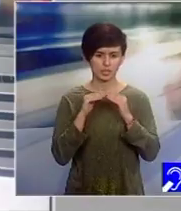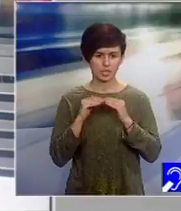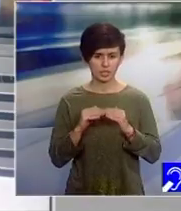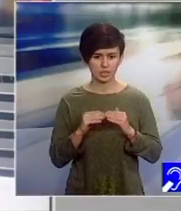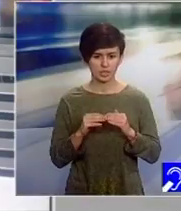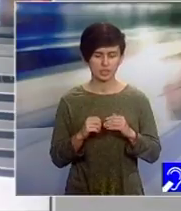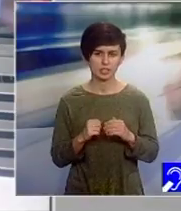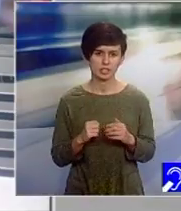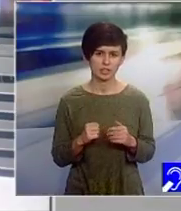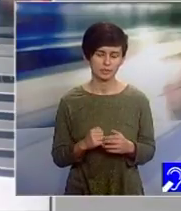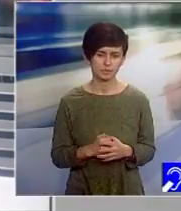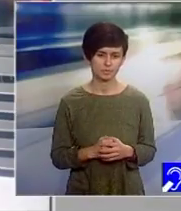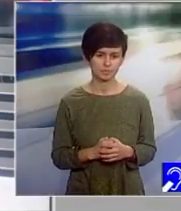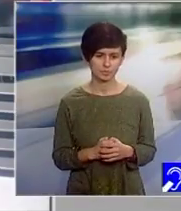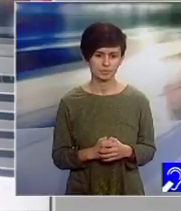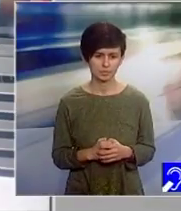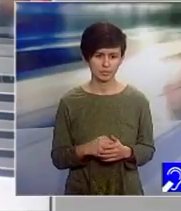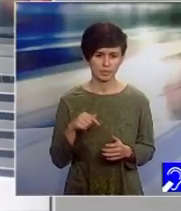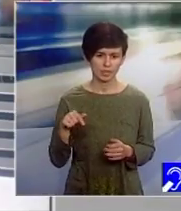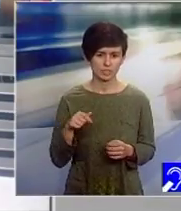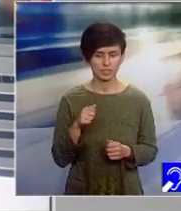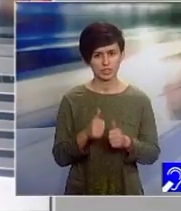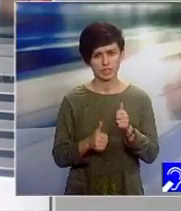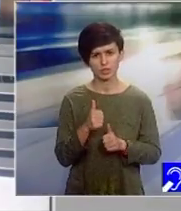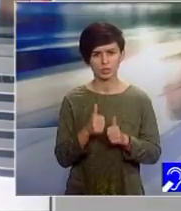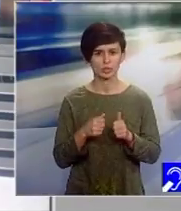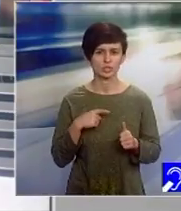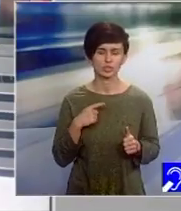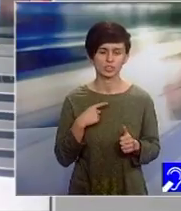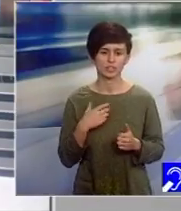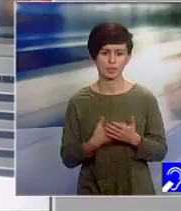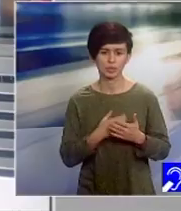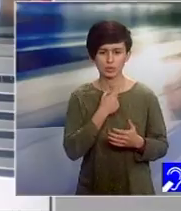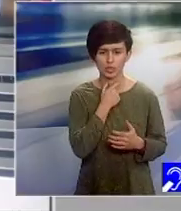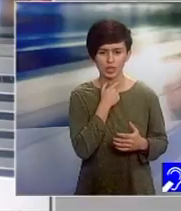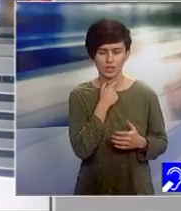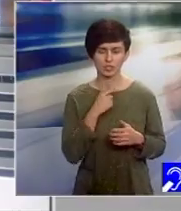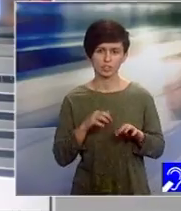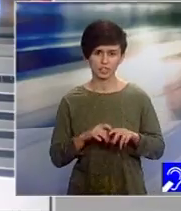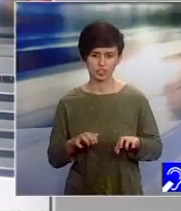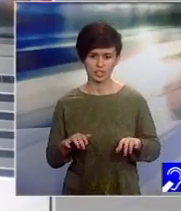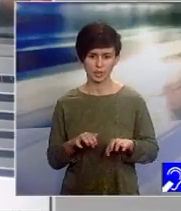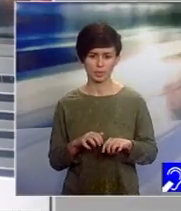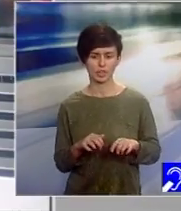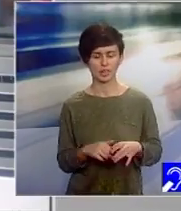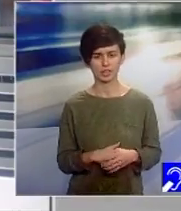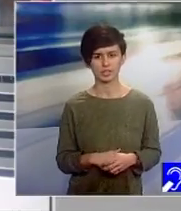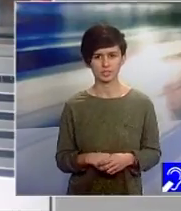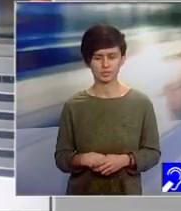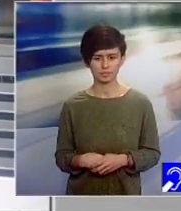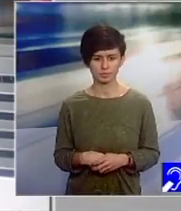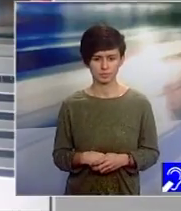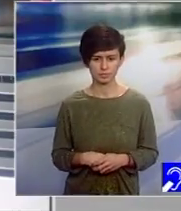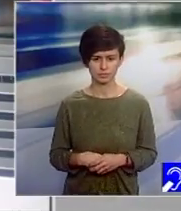Și de data aceasta concursul de interpretare va fi pentru voce și pian, adică canto, liric,